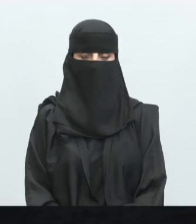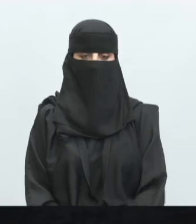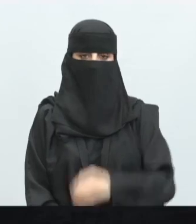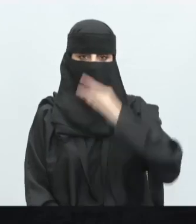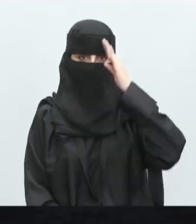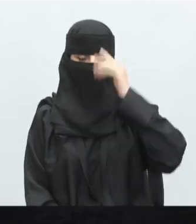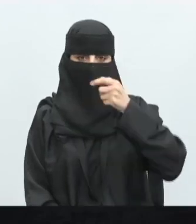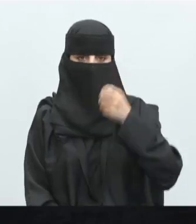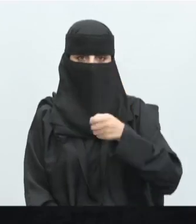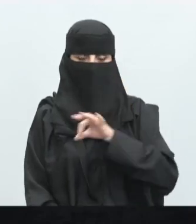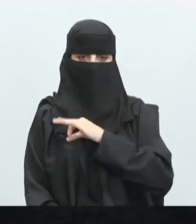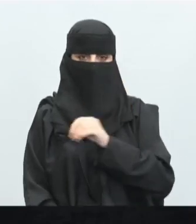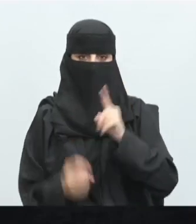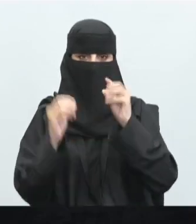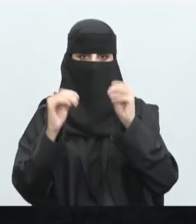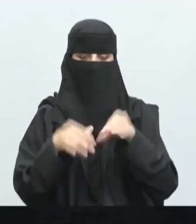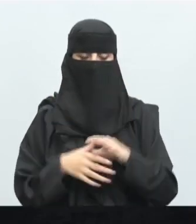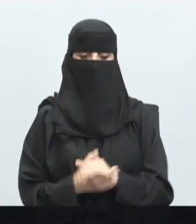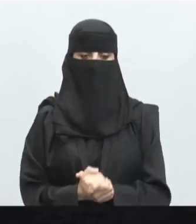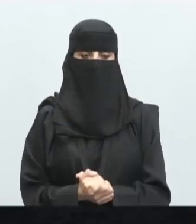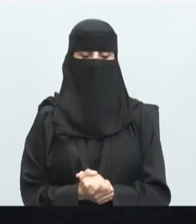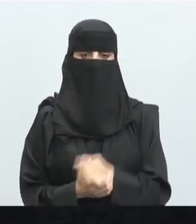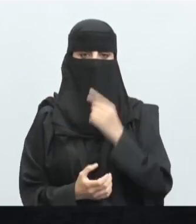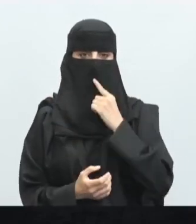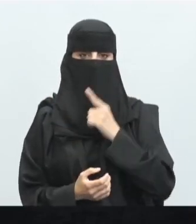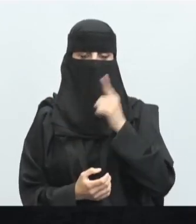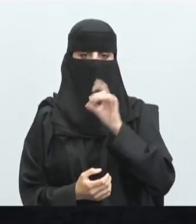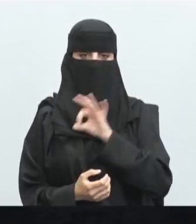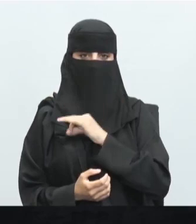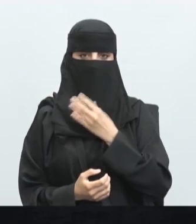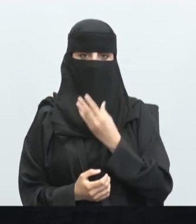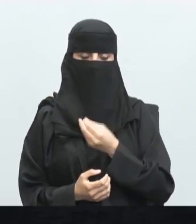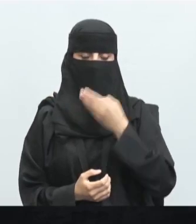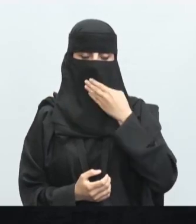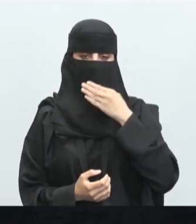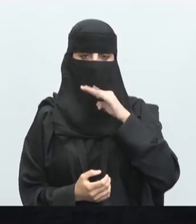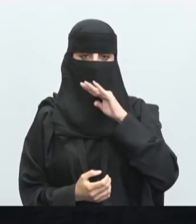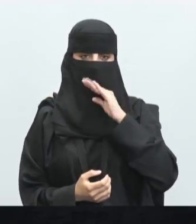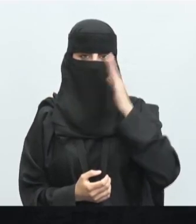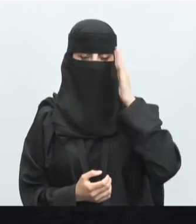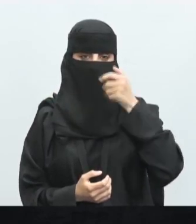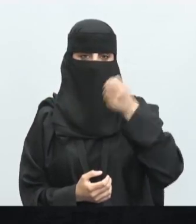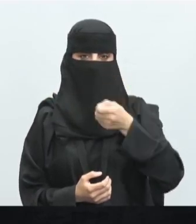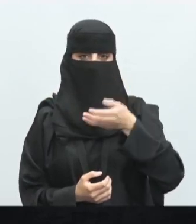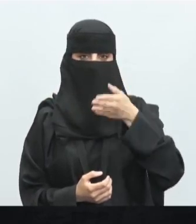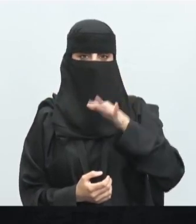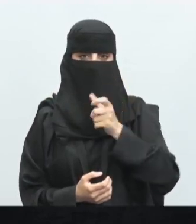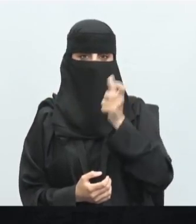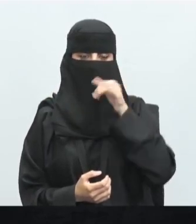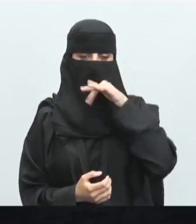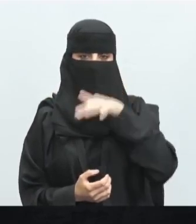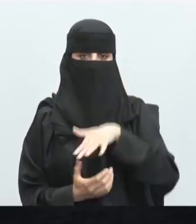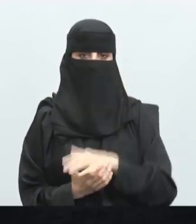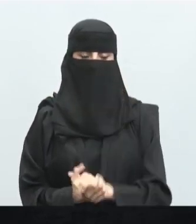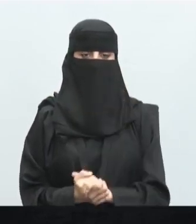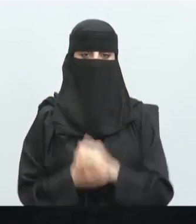السلام عليكم ورحمه الله وبركاته بسم الله الرحمن الرحيم والحمد لله رب العالمين والصلاه والسلام على نبينا